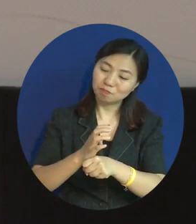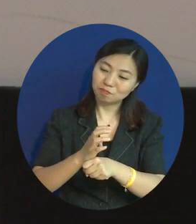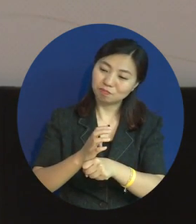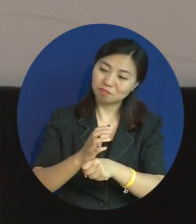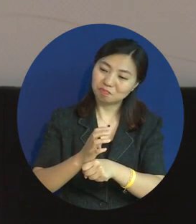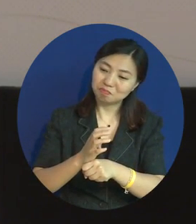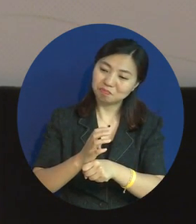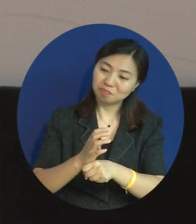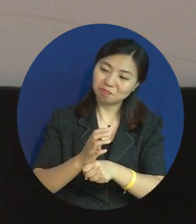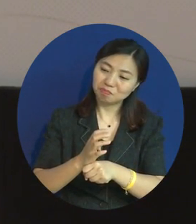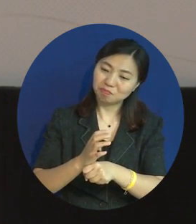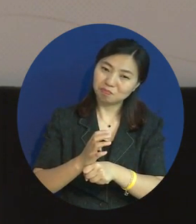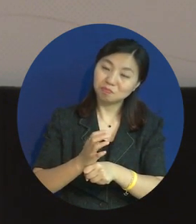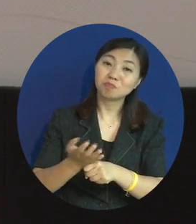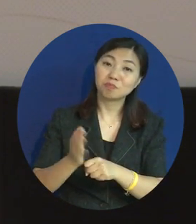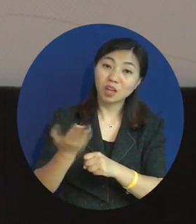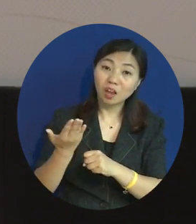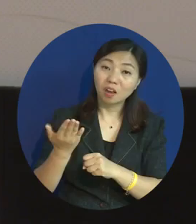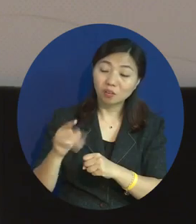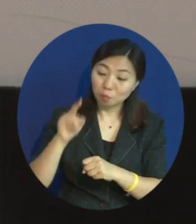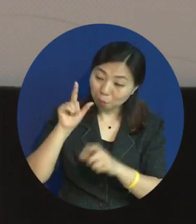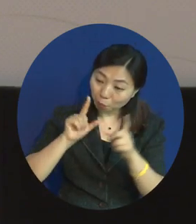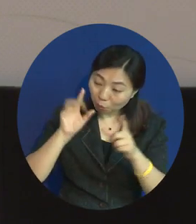지나놓고 보니 적성이 좀 있었던 것 같아.